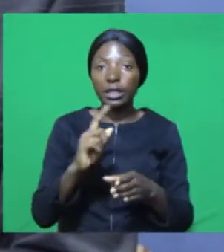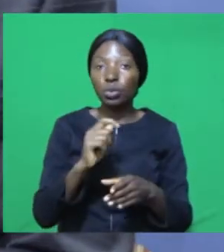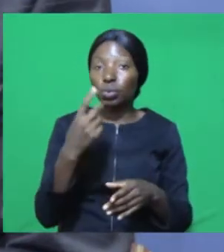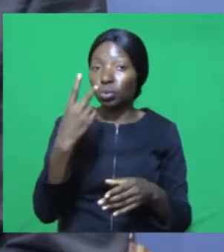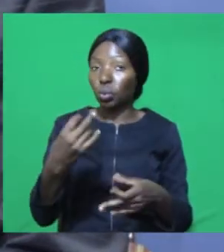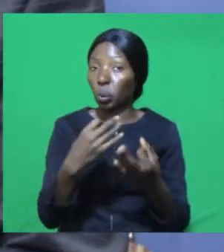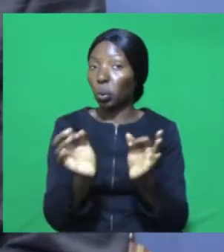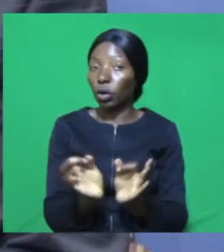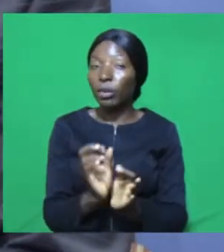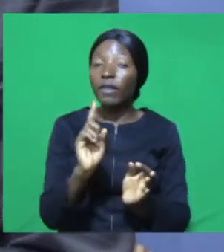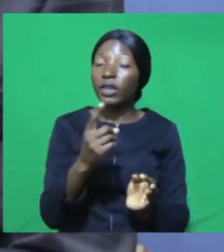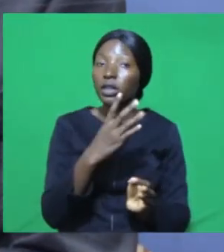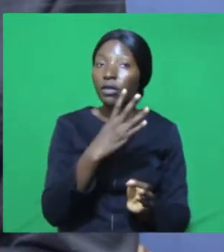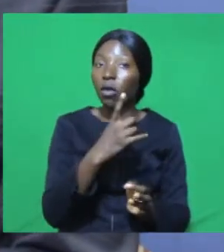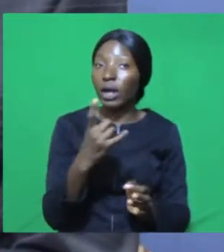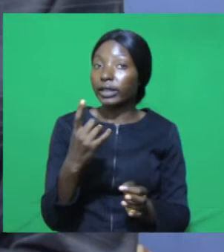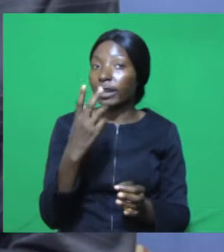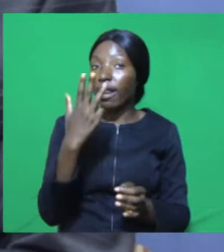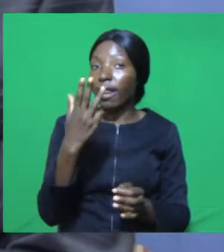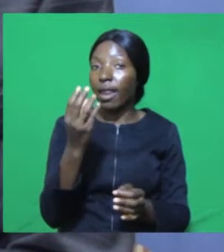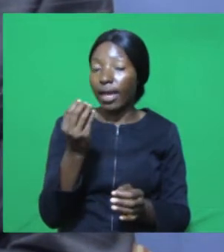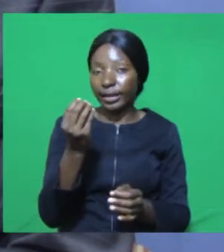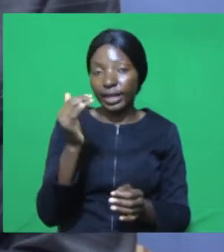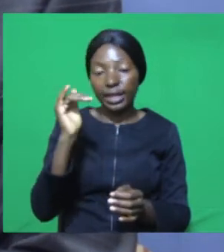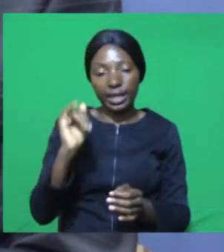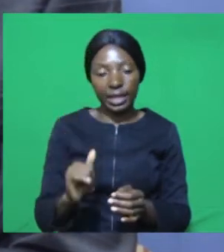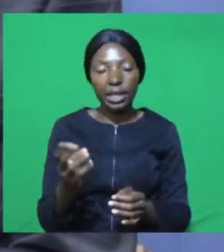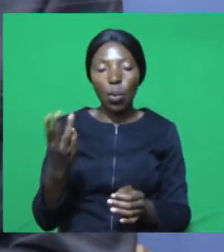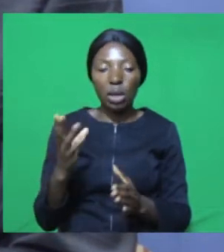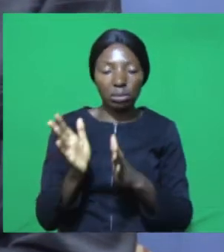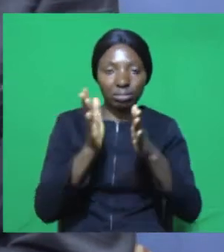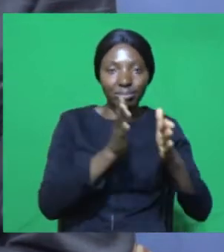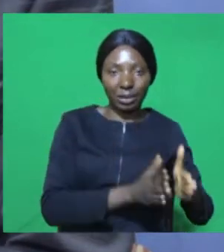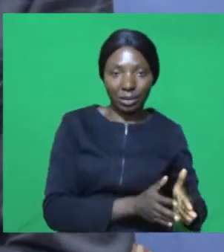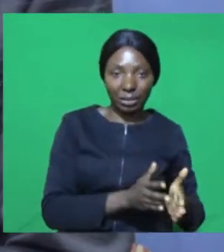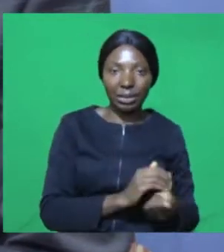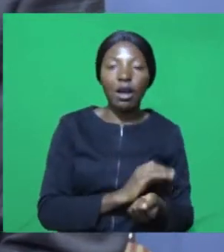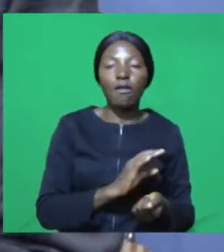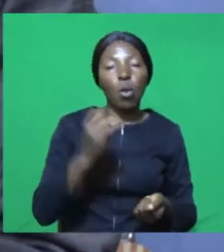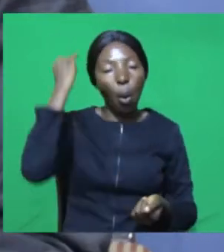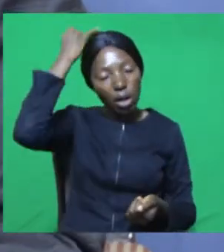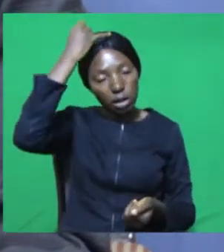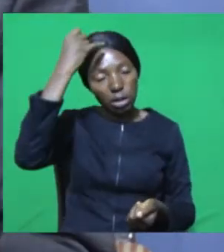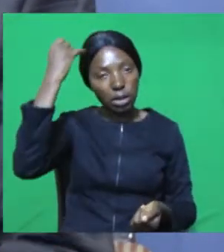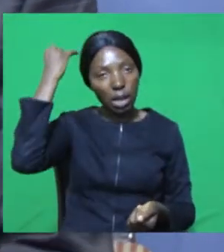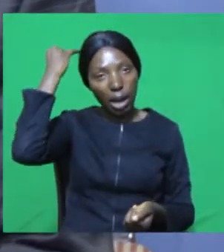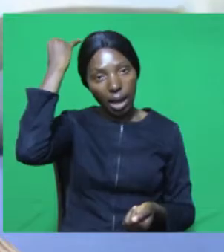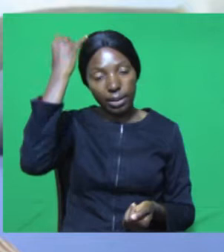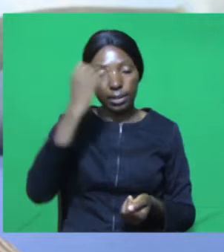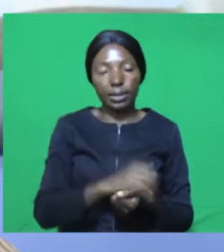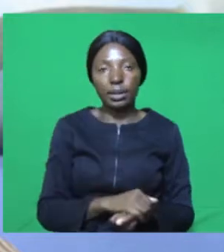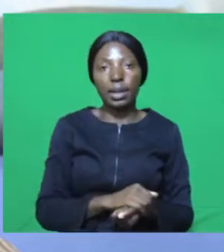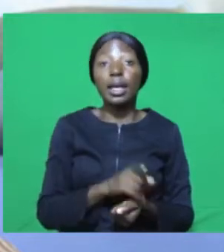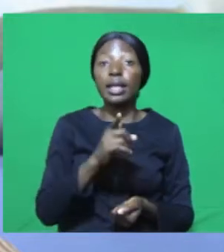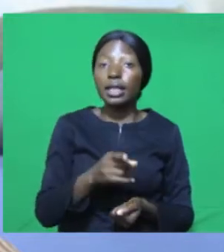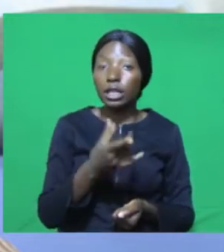490 years dzacho. Dzakatsaurwa parutini. Ameno zvamanga muchiti kuitira vaIsrael mopatsanangura ipapo.